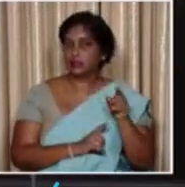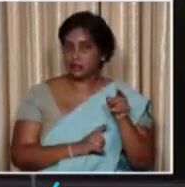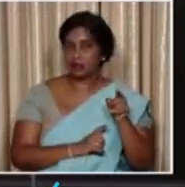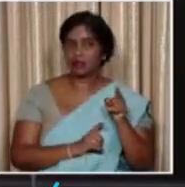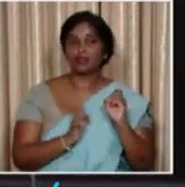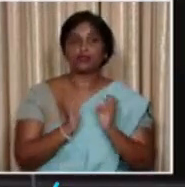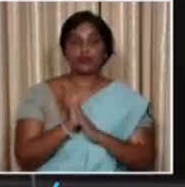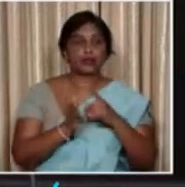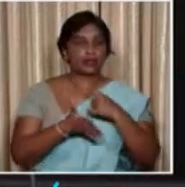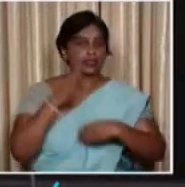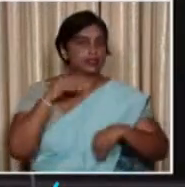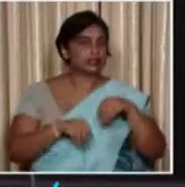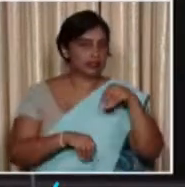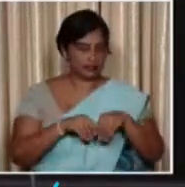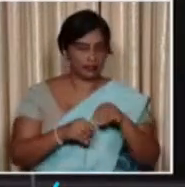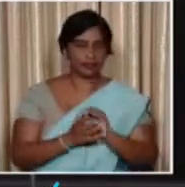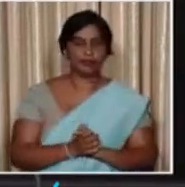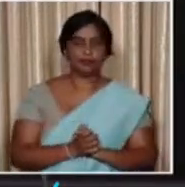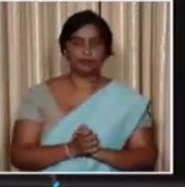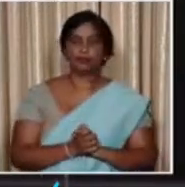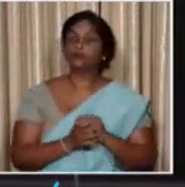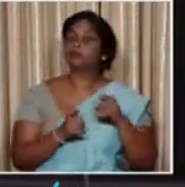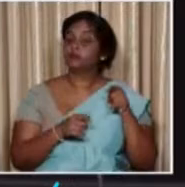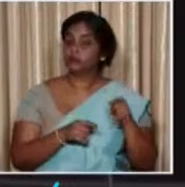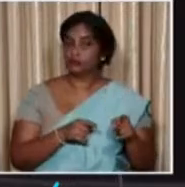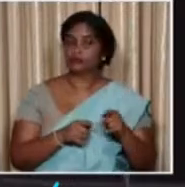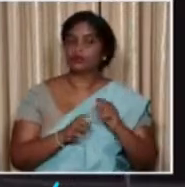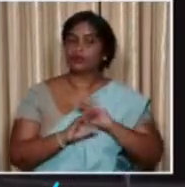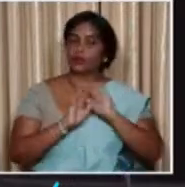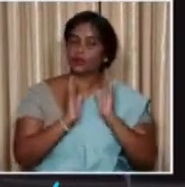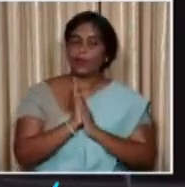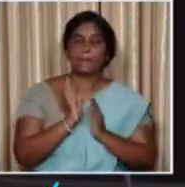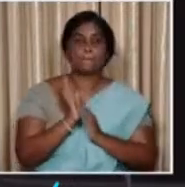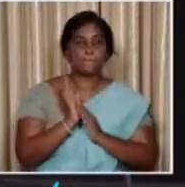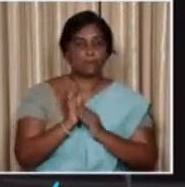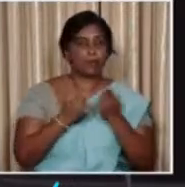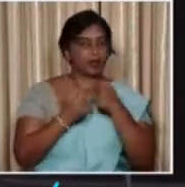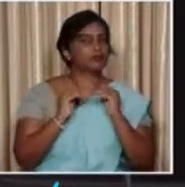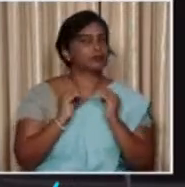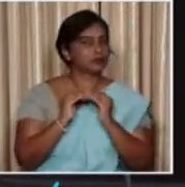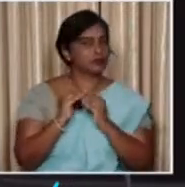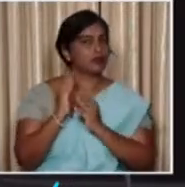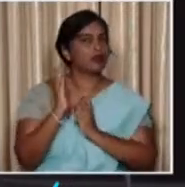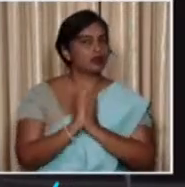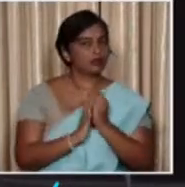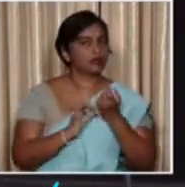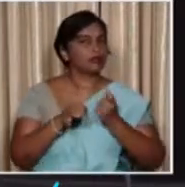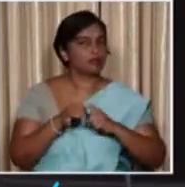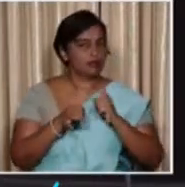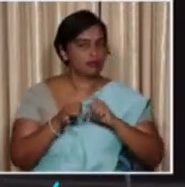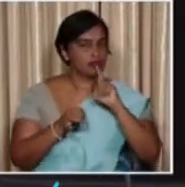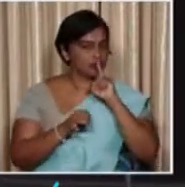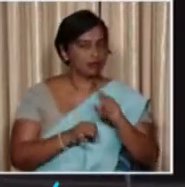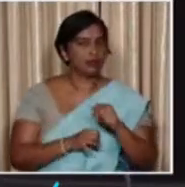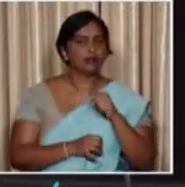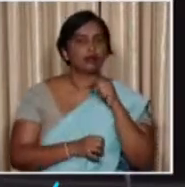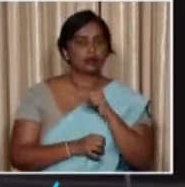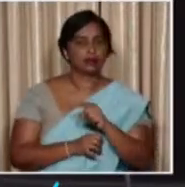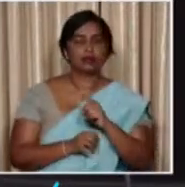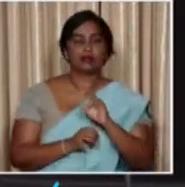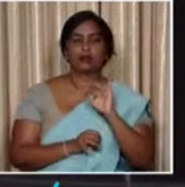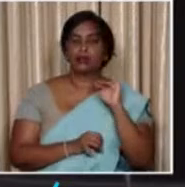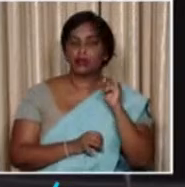වෙන්නේ කමිටුවේ ඡන්දෙන් යෝජනාවකින් එතකොට හැම සමාජිකයෙකුටම සමාන අයිතිවාසිකම් තියෙන ප්‍රශ්න අහන්න එතකොට මේ